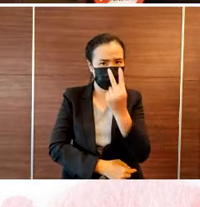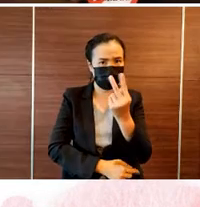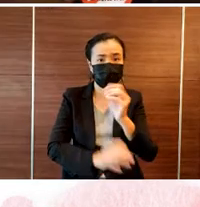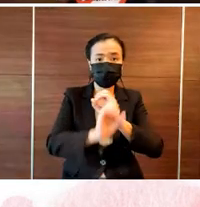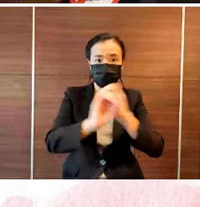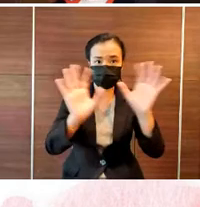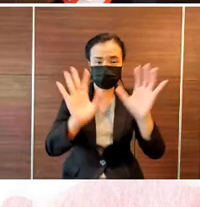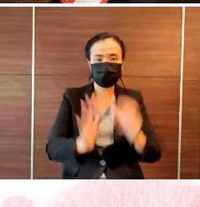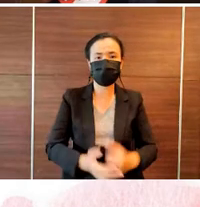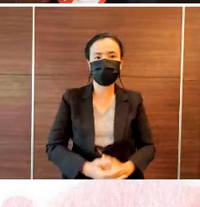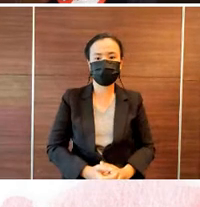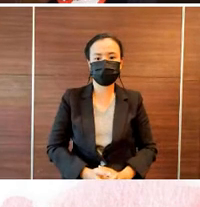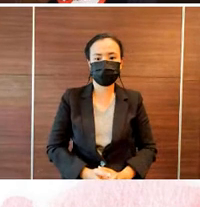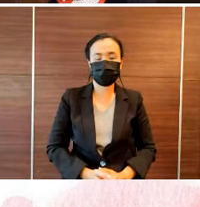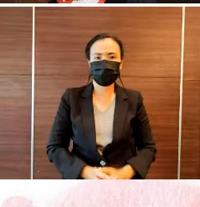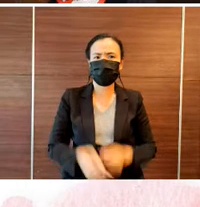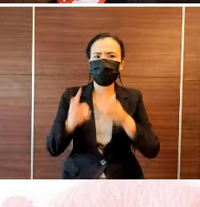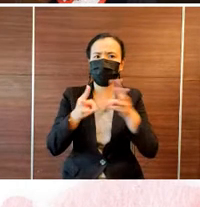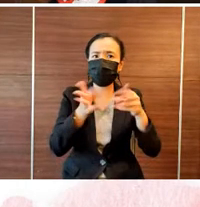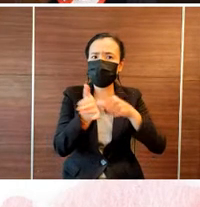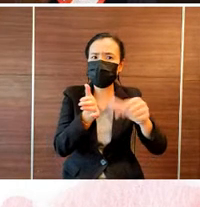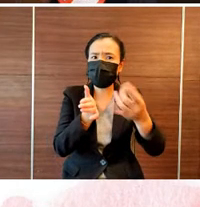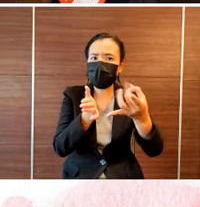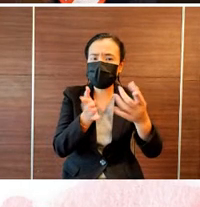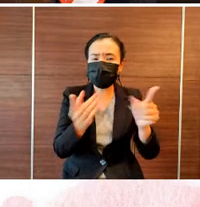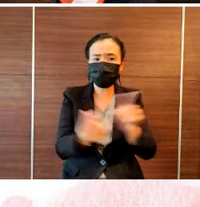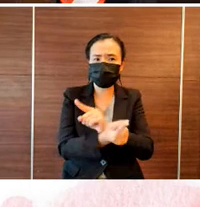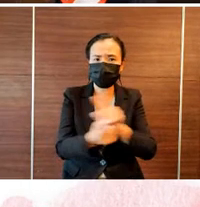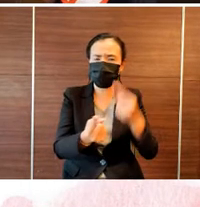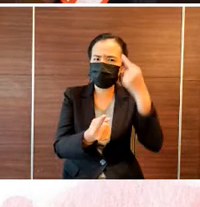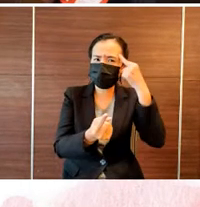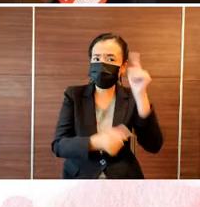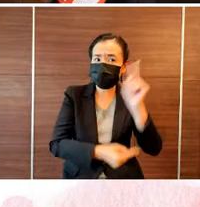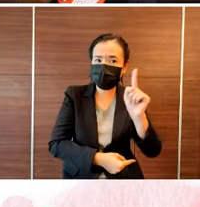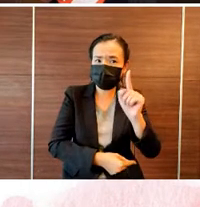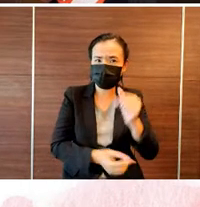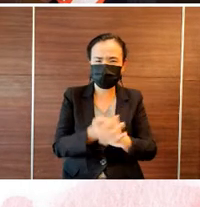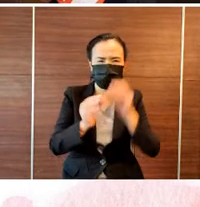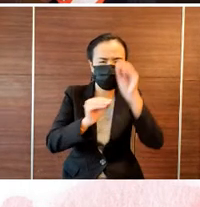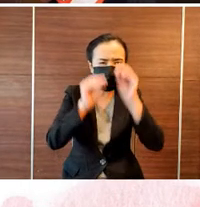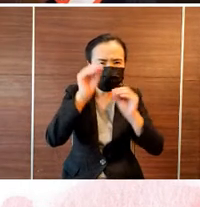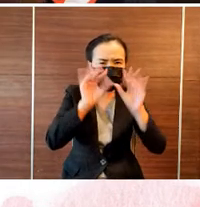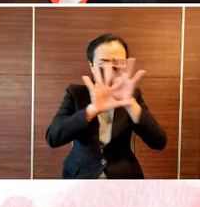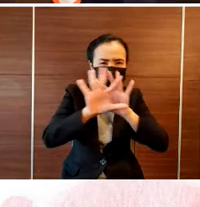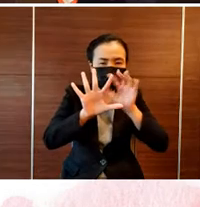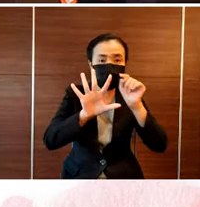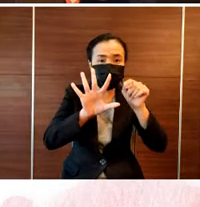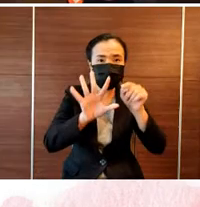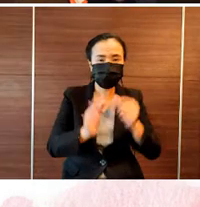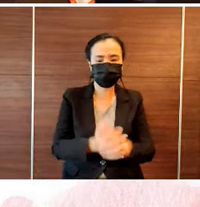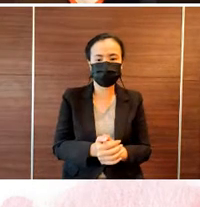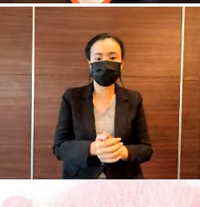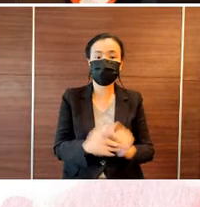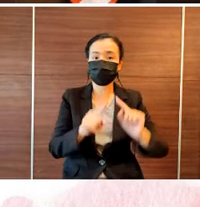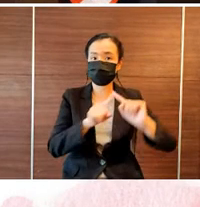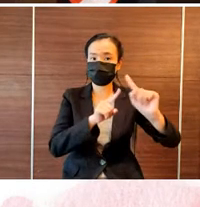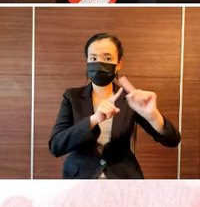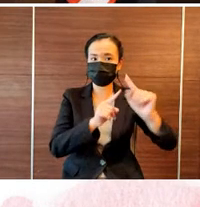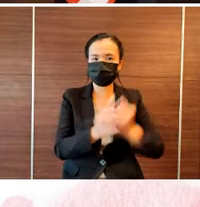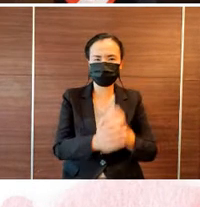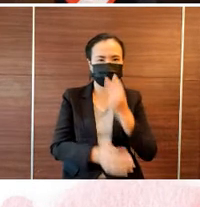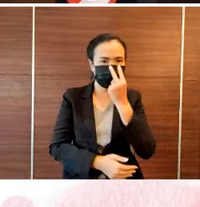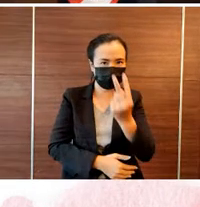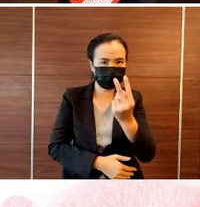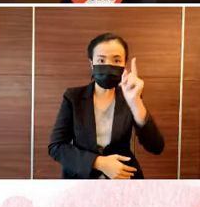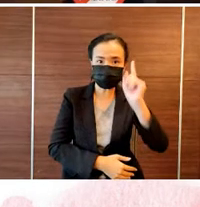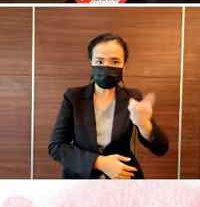คะดังต่อไปนี้เนาะทางออกคืออะไรอะสังคมต้องมีมุมมองแบบไหนถ้าเราเห็นความซ้อนทับกันอยู่แบบนั้นนะคะอันแรกค่ะมองให้เห็นข้อเ